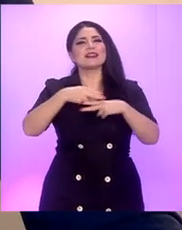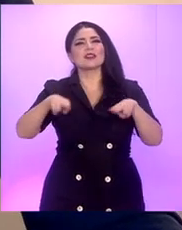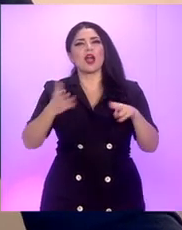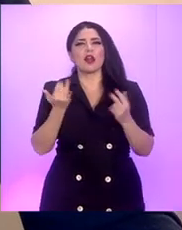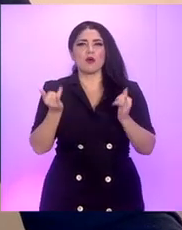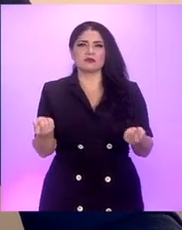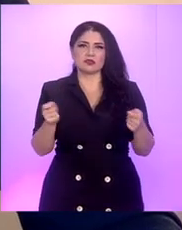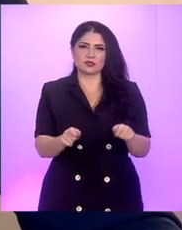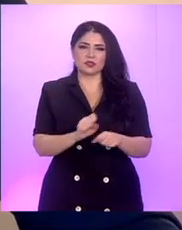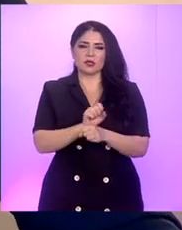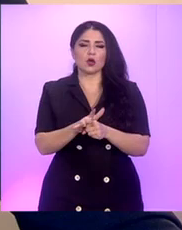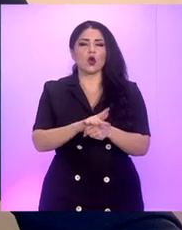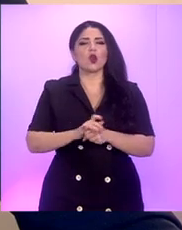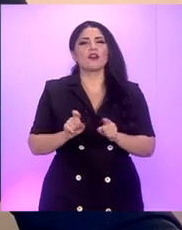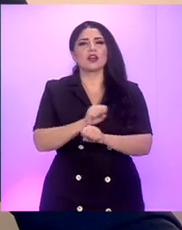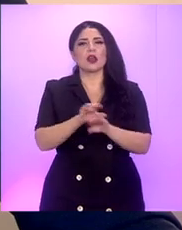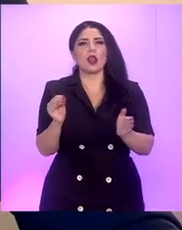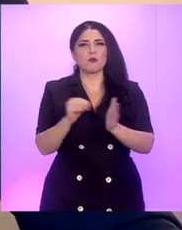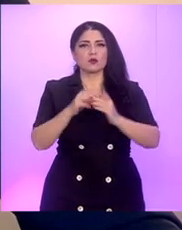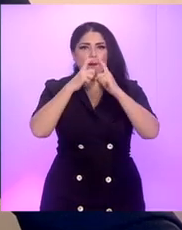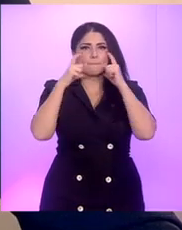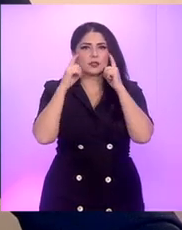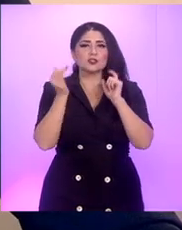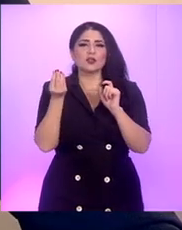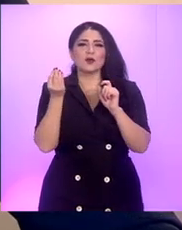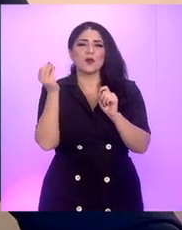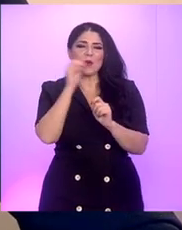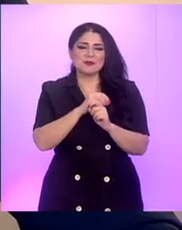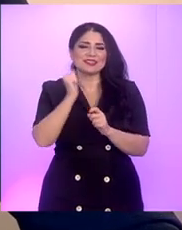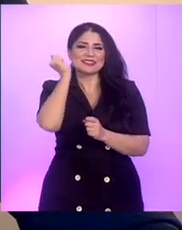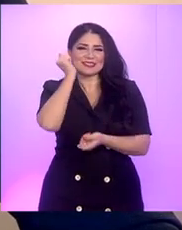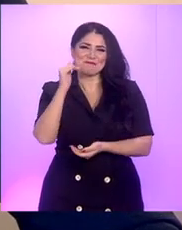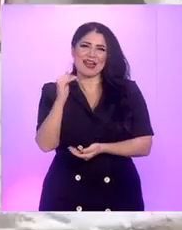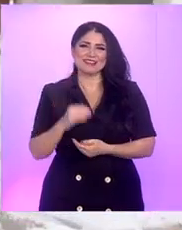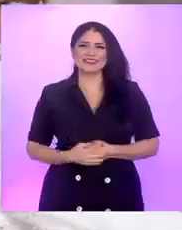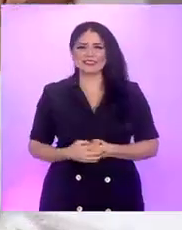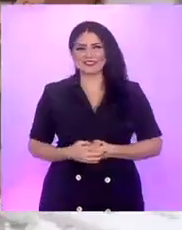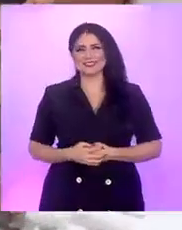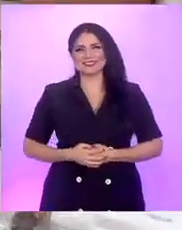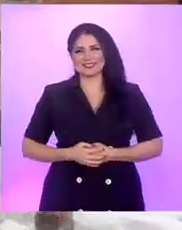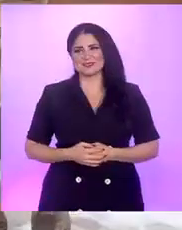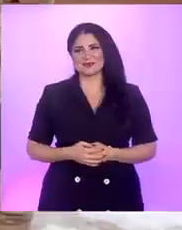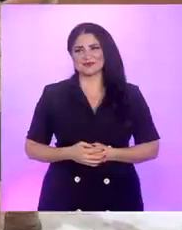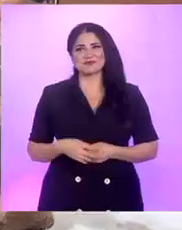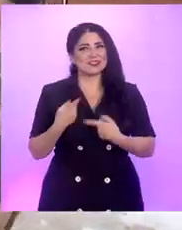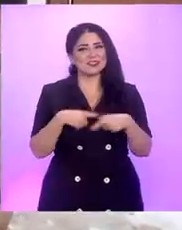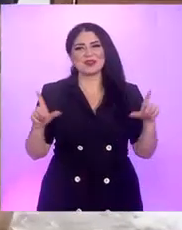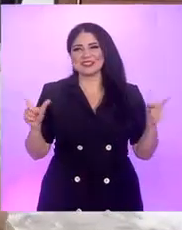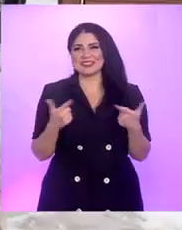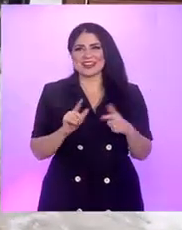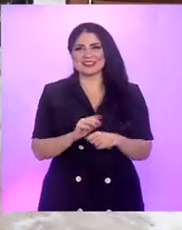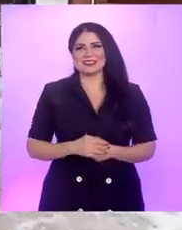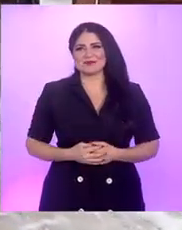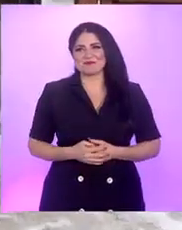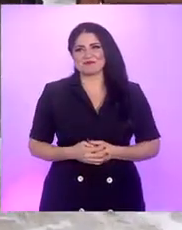care sunt acum închise epidemia alea pus măști până și oamenilor de zăpadă liceu distracție